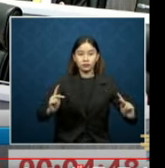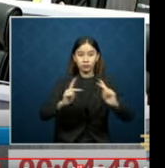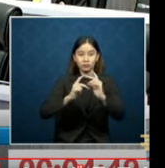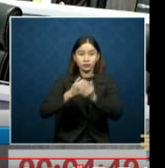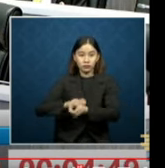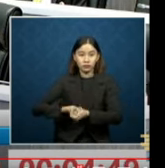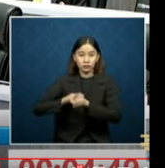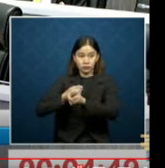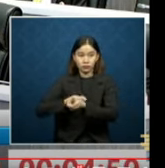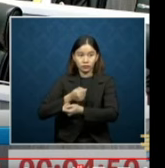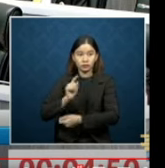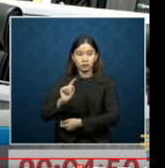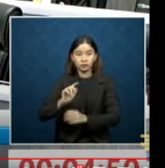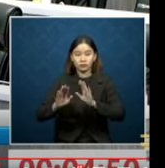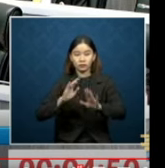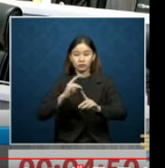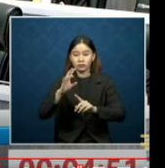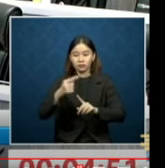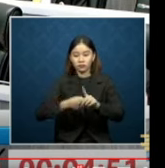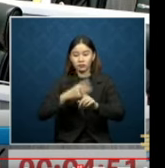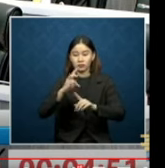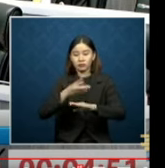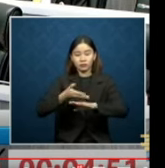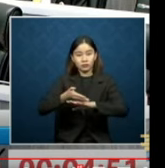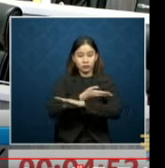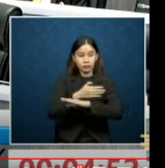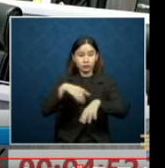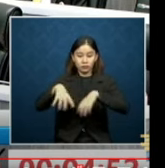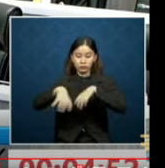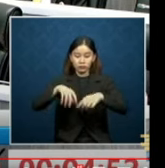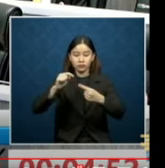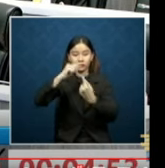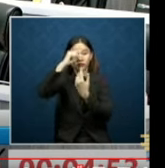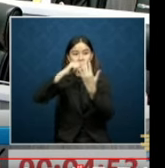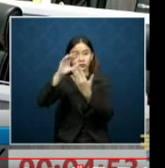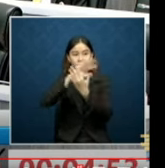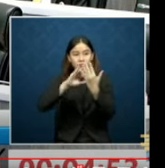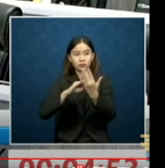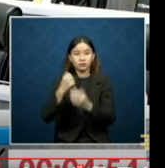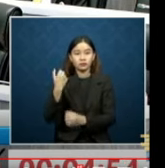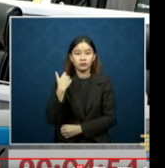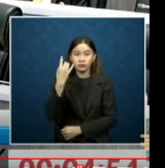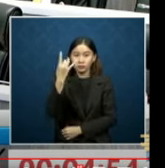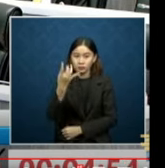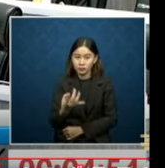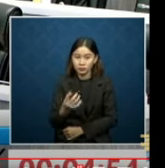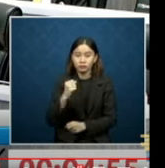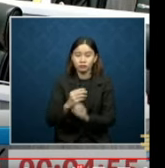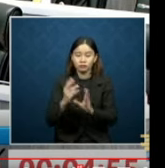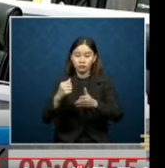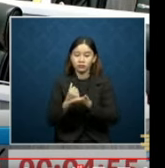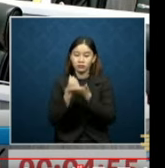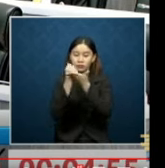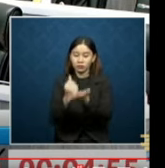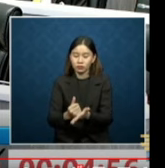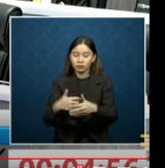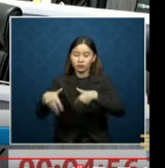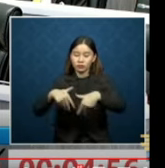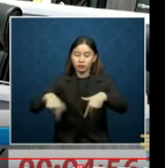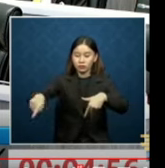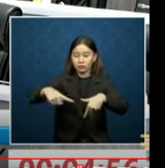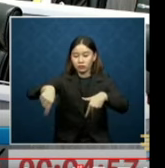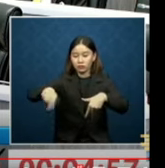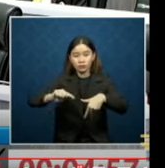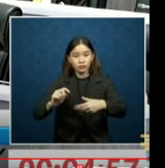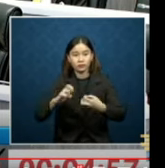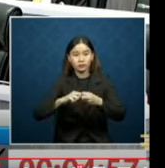าประมาณ7เดือนที่ผ่านมาเนี่ยการบริหารบ้านเมืองนะได้ทำอะไรให้ชาวประมงบ้างจะแก้ไขปัญหา